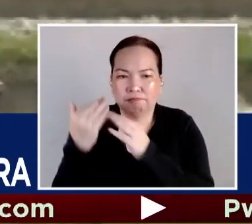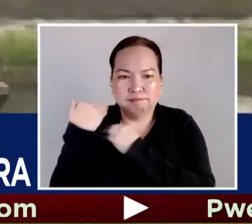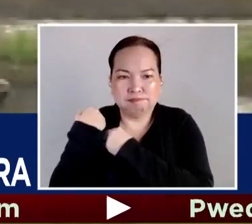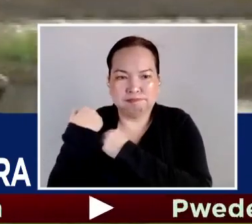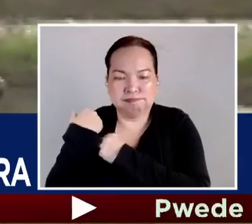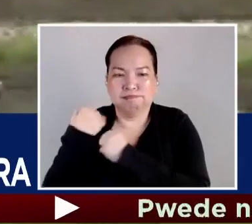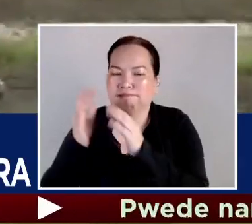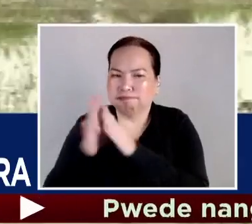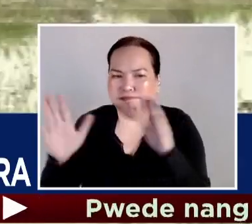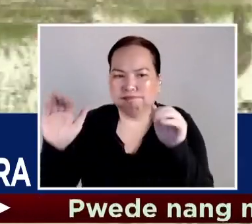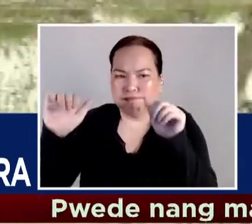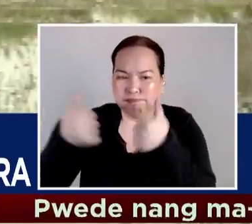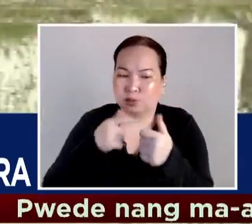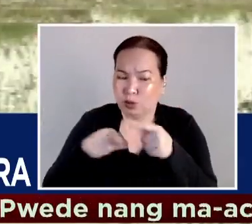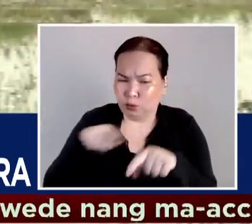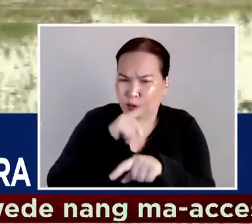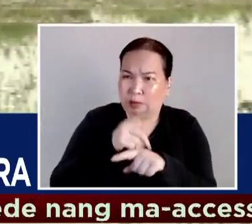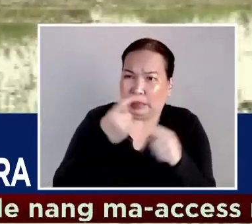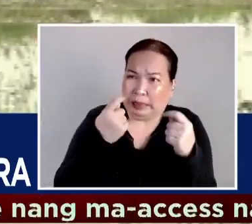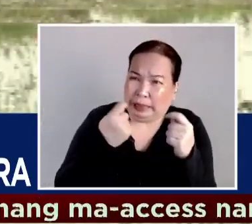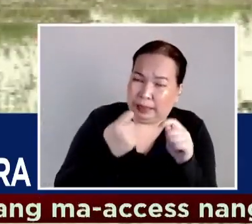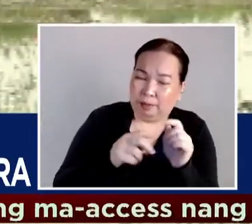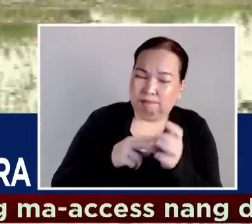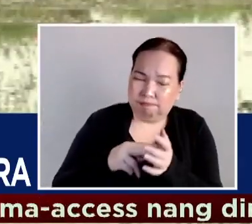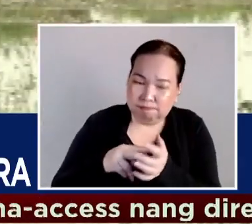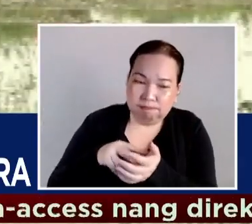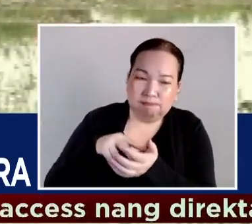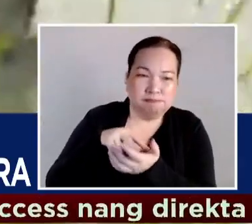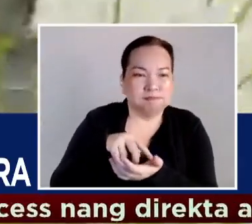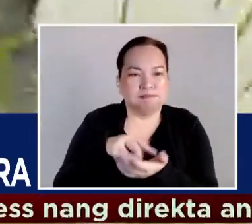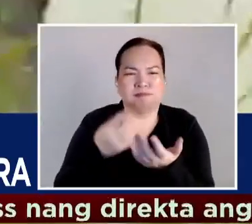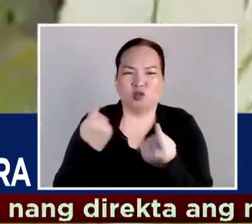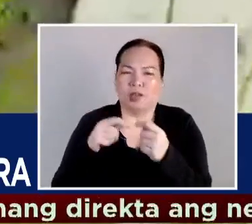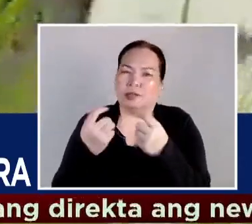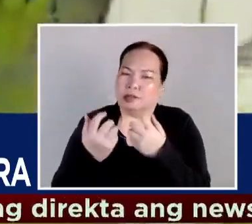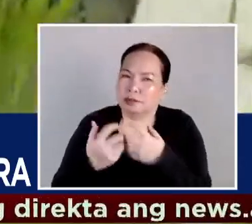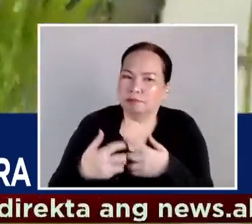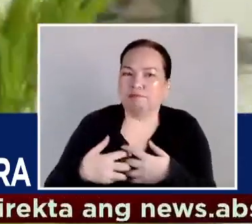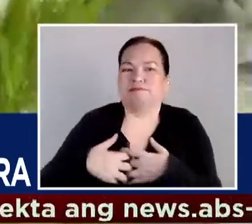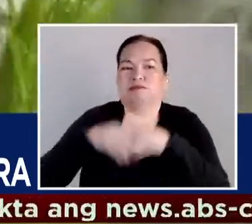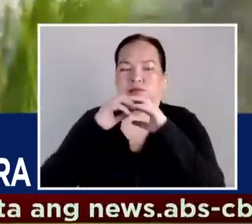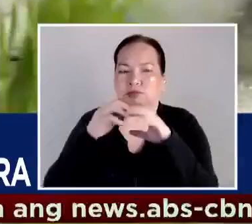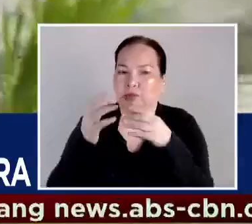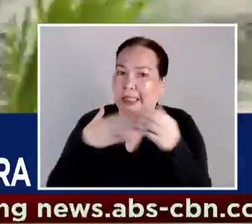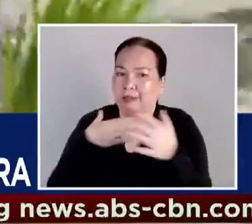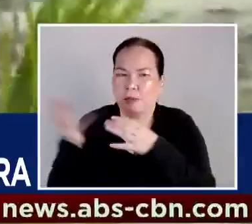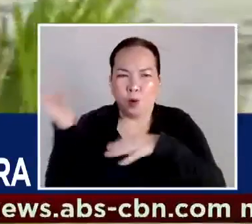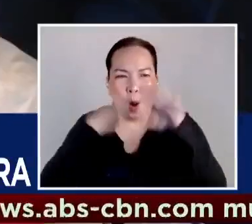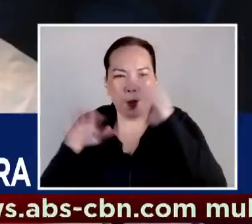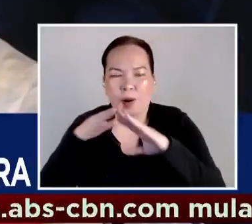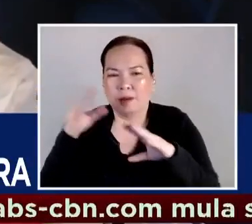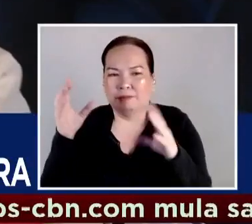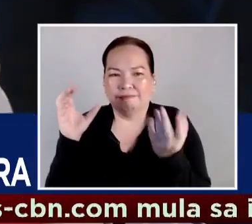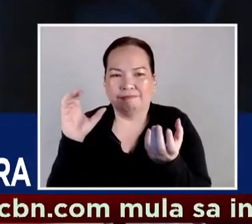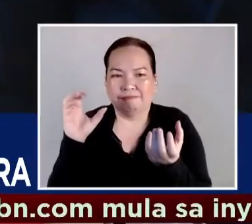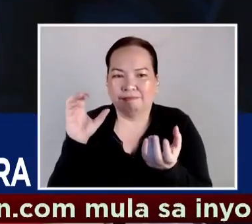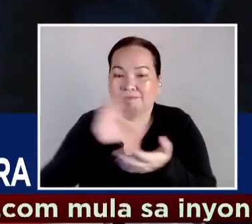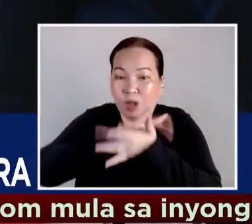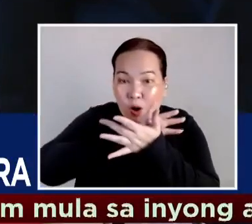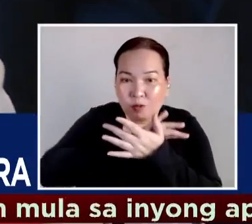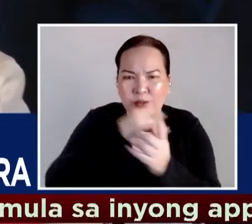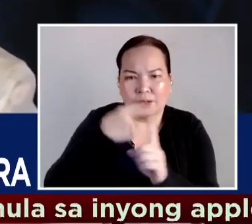bansang pilit bumabangon sa gitna ng pandemya at pandaigdigang krisis. Pero mas malaking responsibilidad pa ang nakaatang